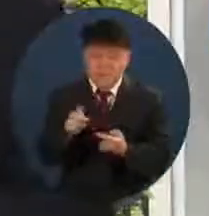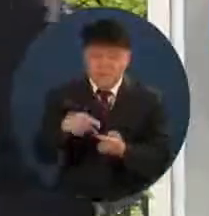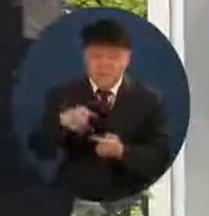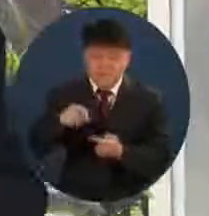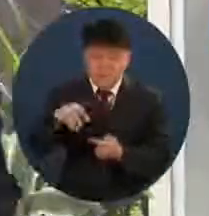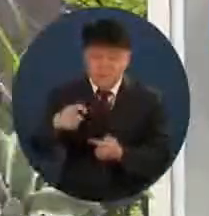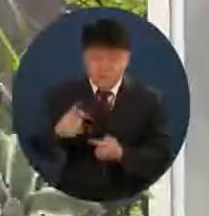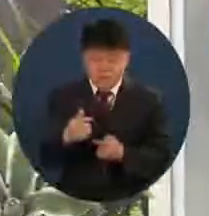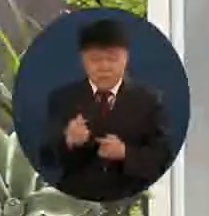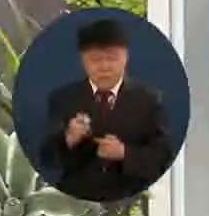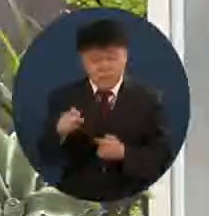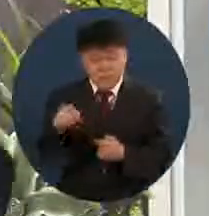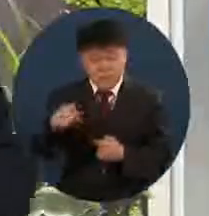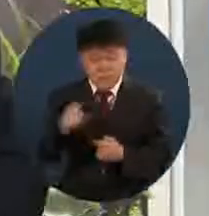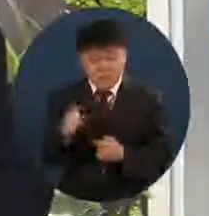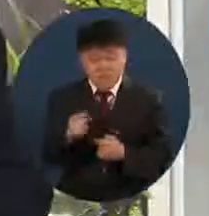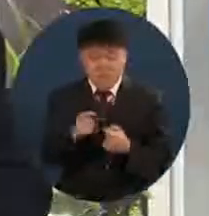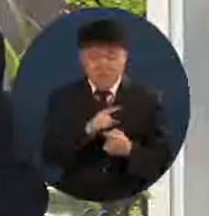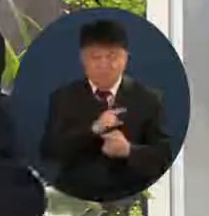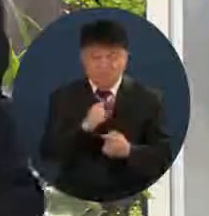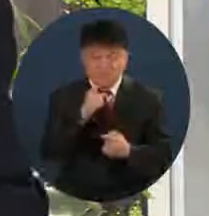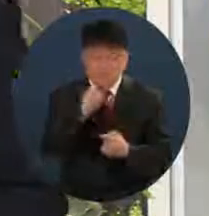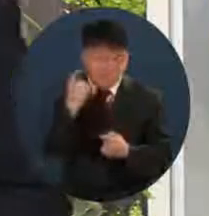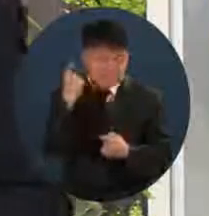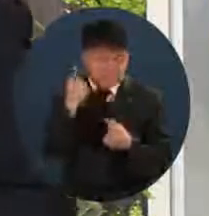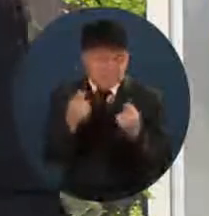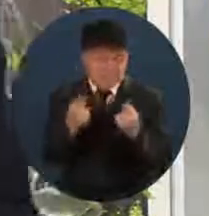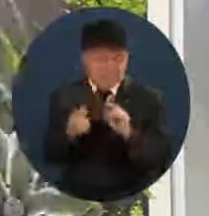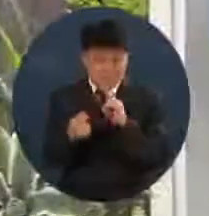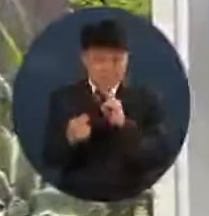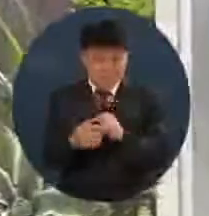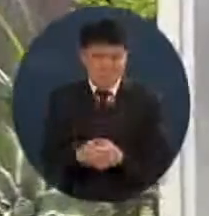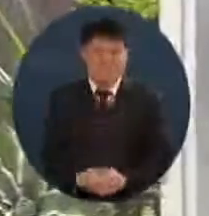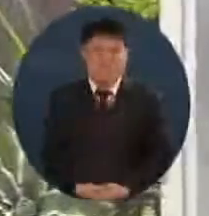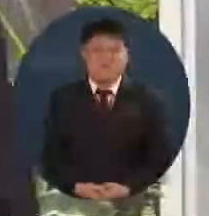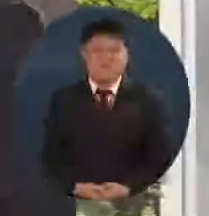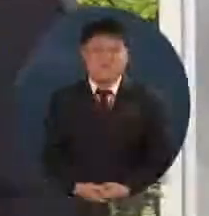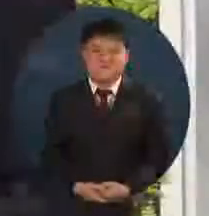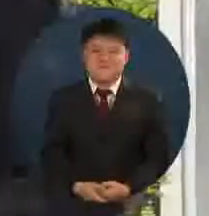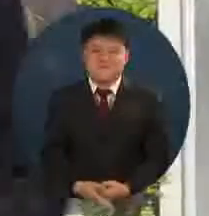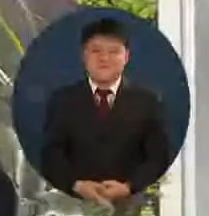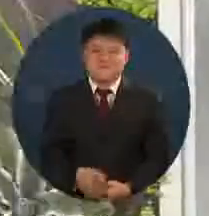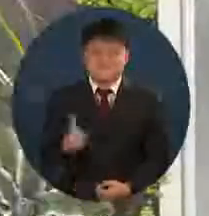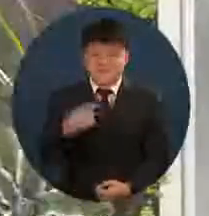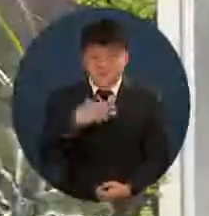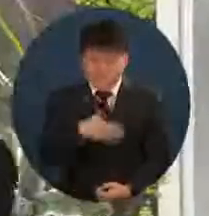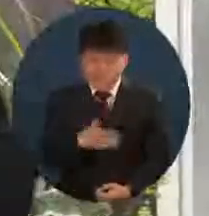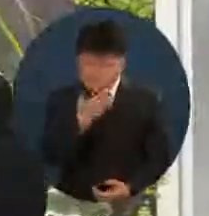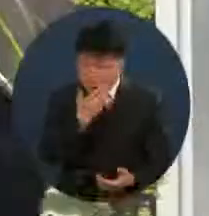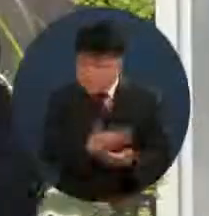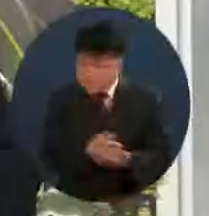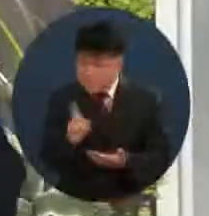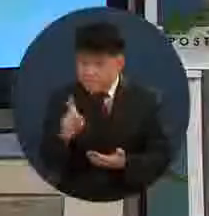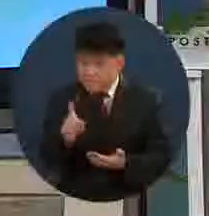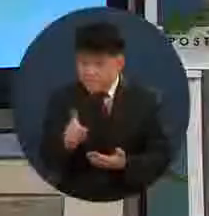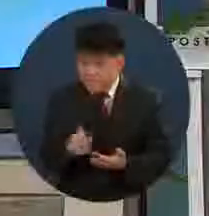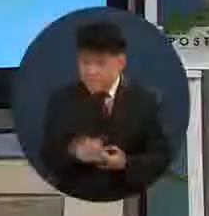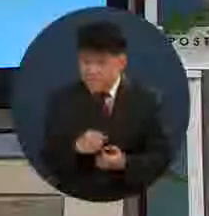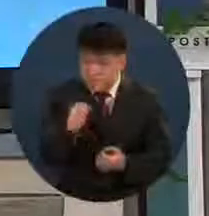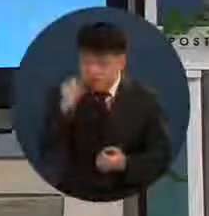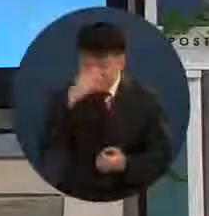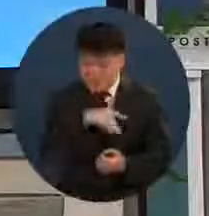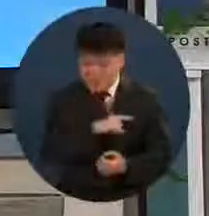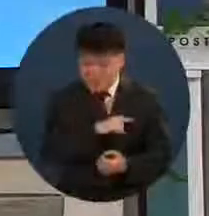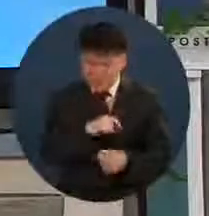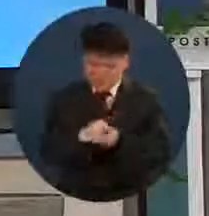되니까 그 얘기 듣고서 아 이제 설거지도 좀 덜 했겠다 그런 생각이 좀 들더라고요. 근데 어쨌든 중요한 거는 이름을 그냥 짓는